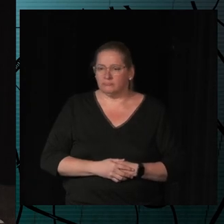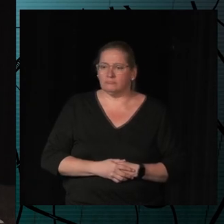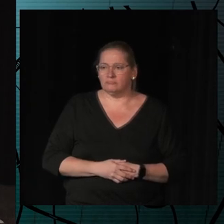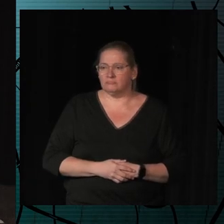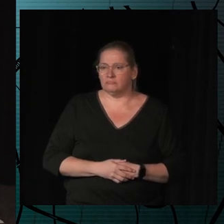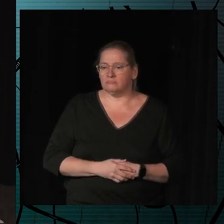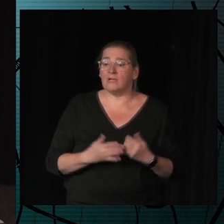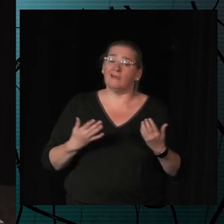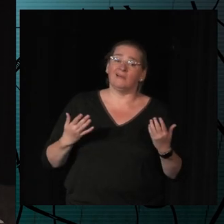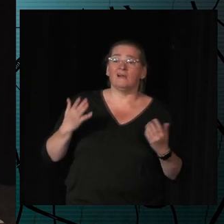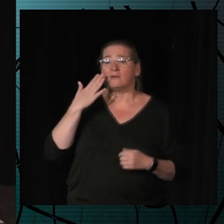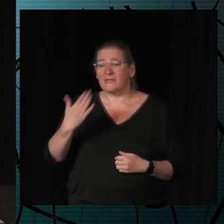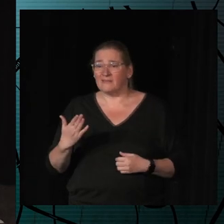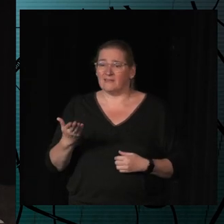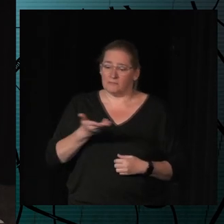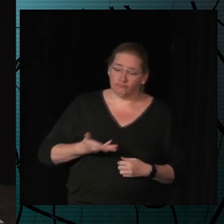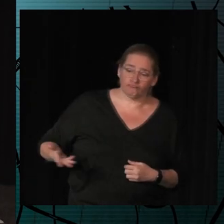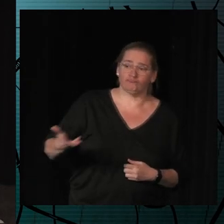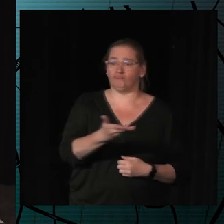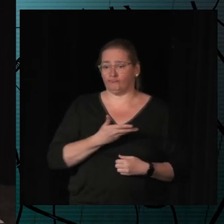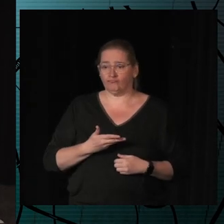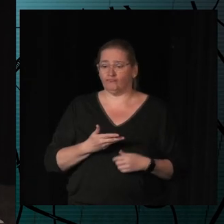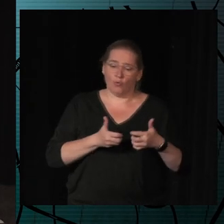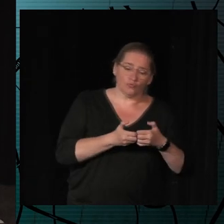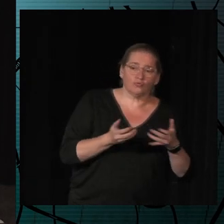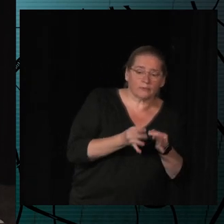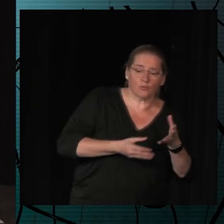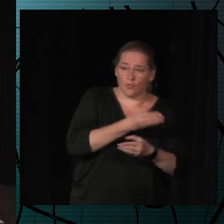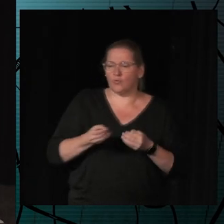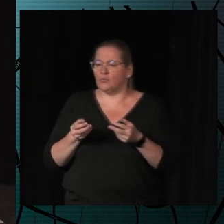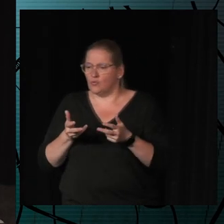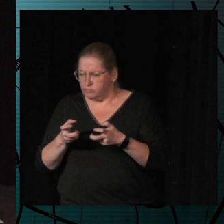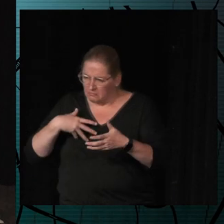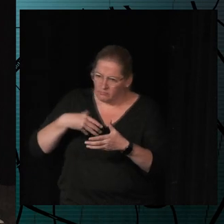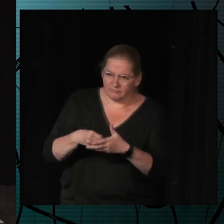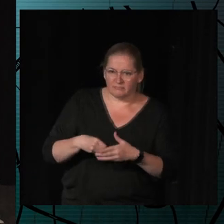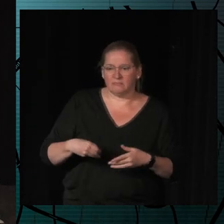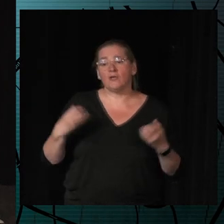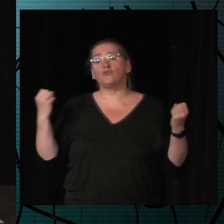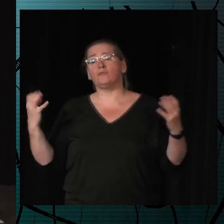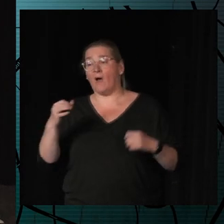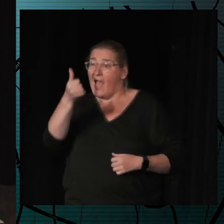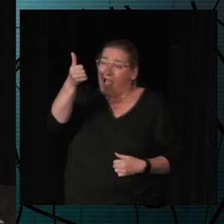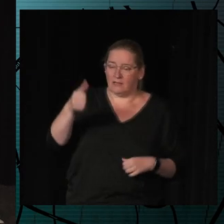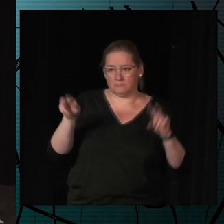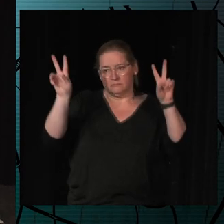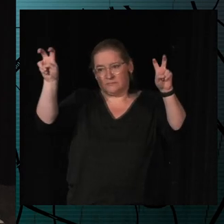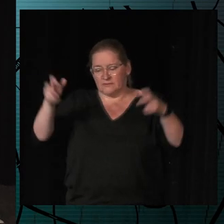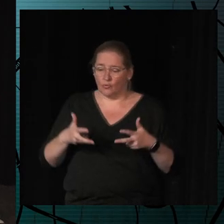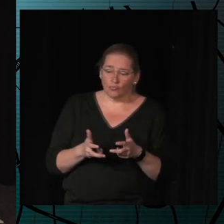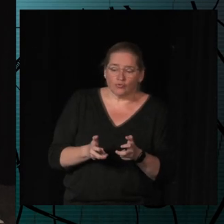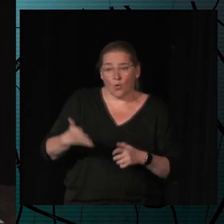qu'on est un pied dans le milieu du jeu vidéo ou qu'on soit joueur occasionnel le premier nom quand on parle d'horreur c'est sans doute Resident Evil qui vient en tête sans doute